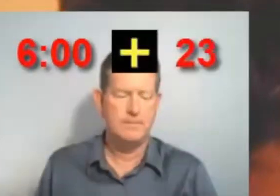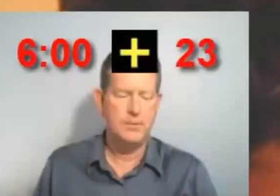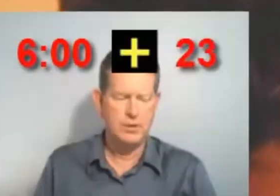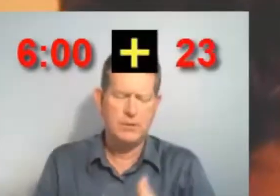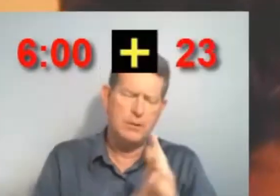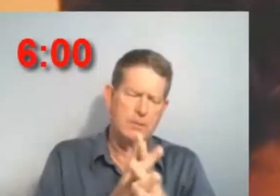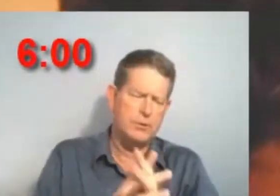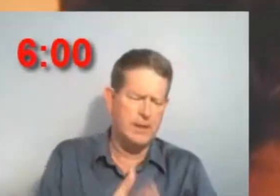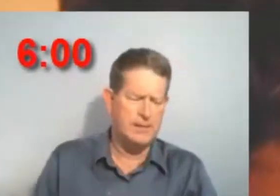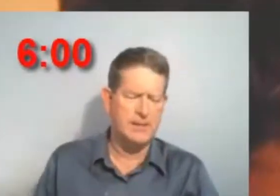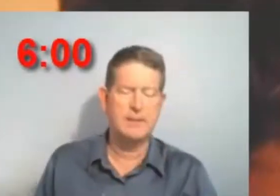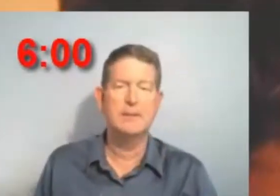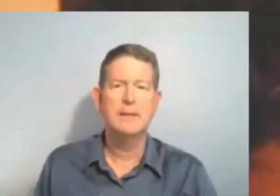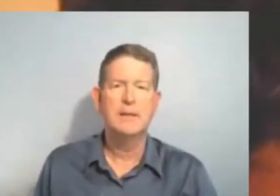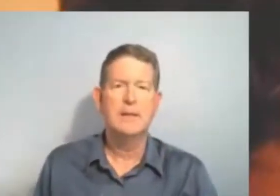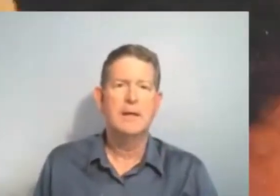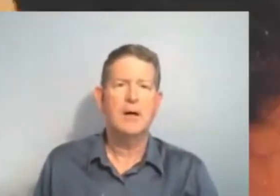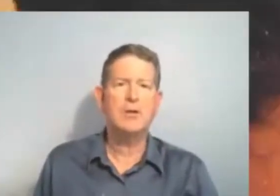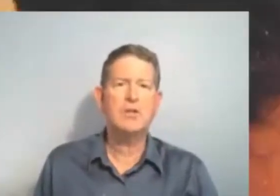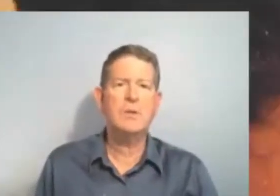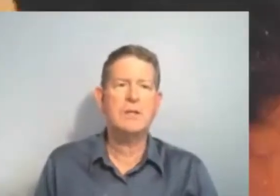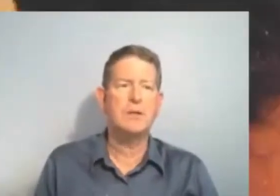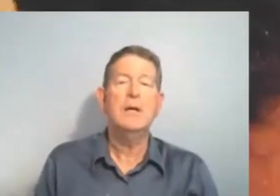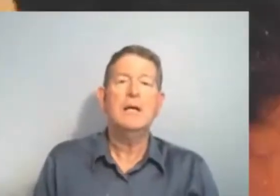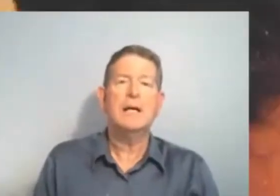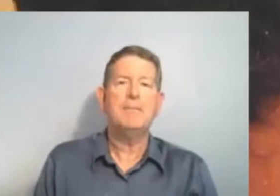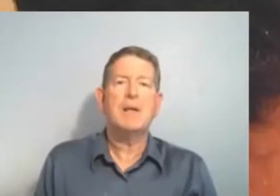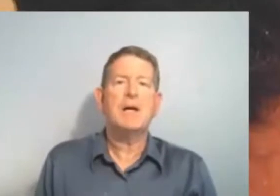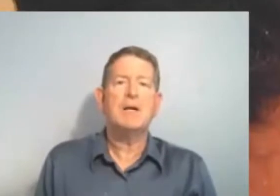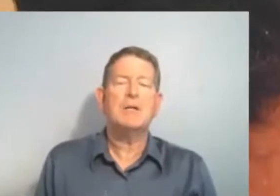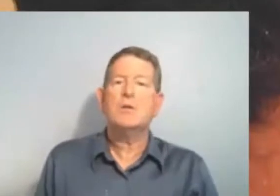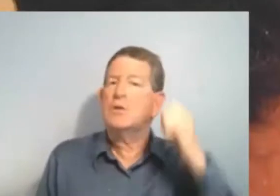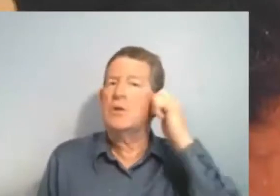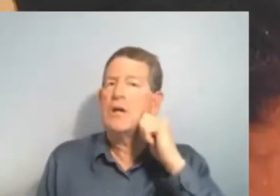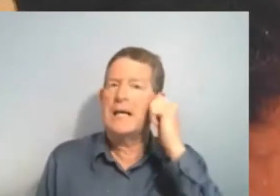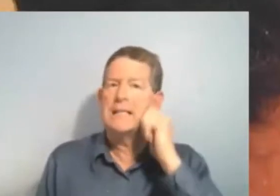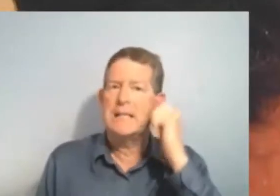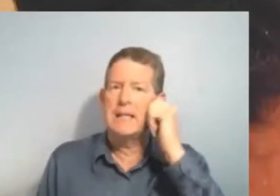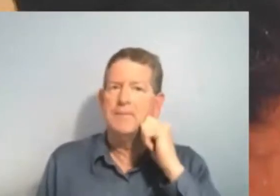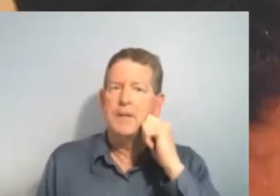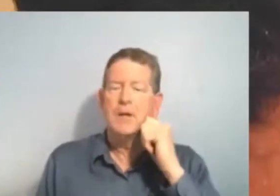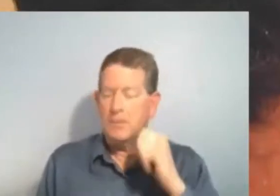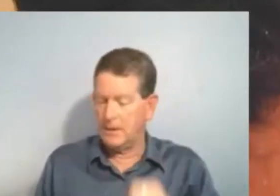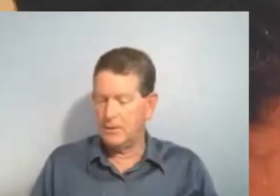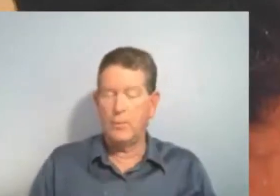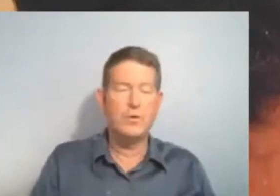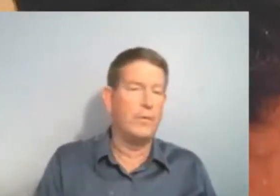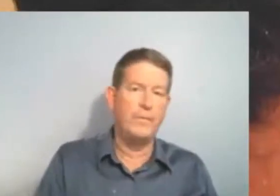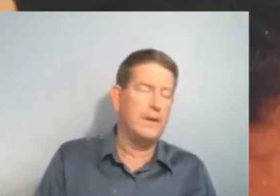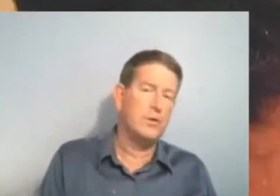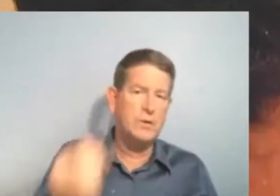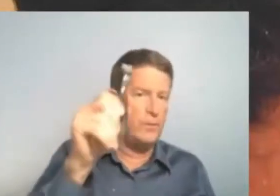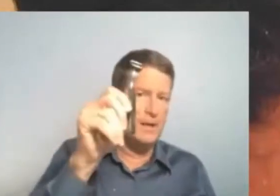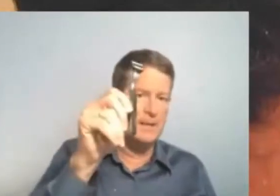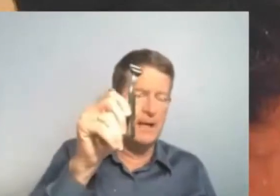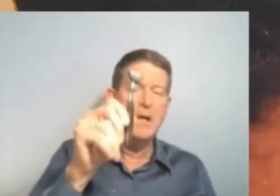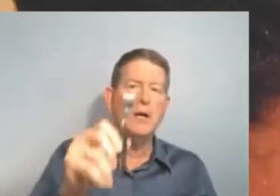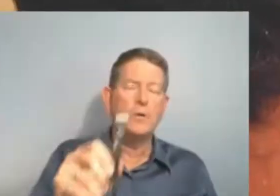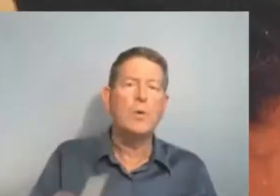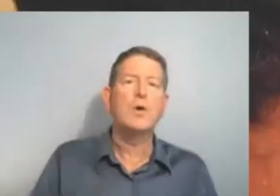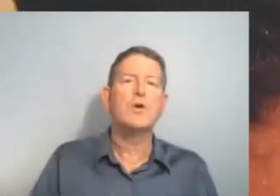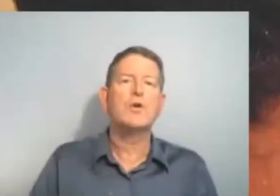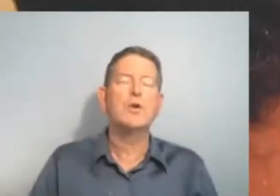6h23. J'ai encore de la mousse à raser ici. Ensuite, se raser. On vient juste de voir